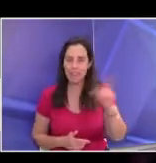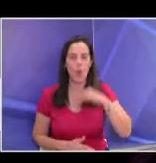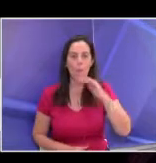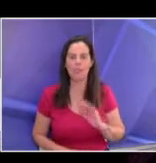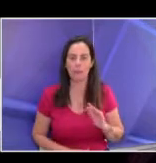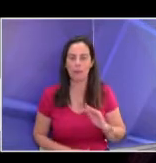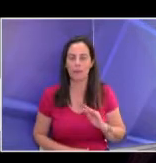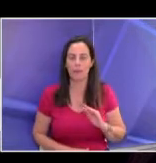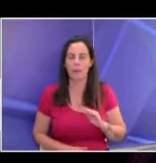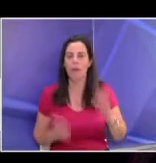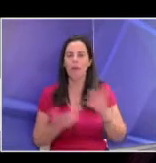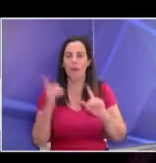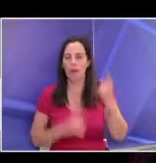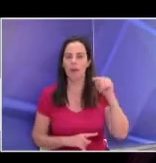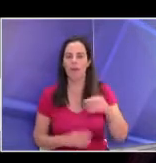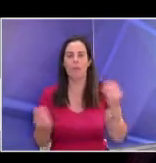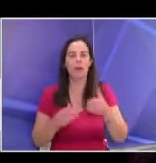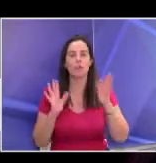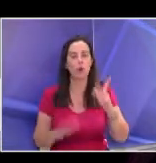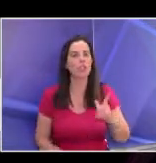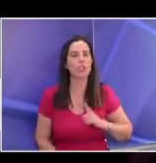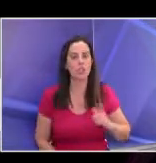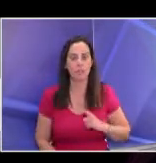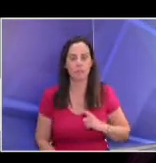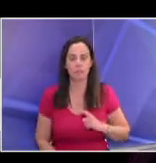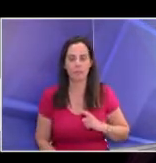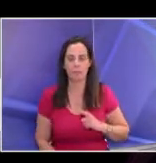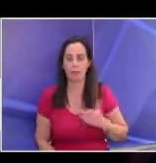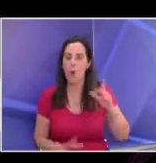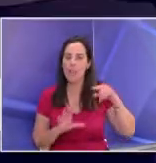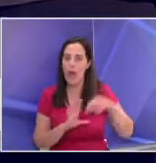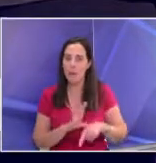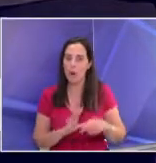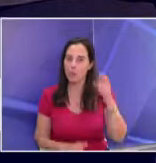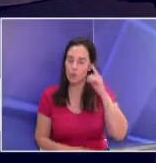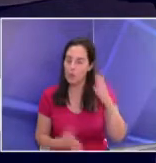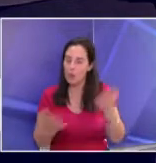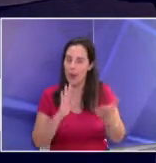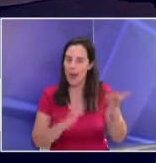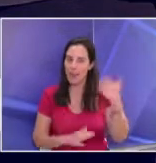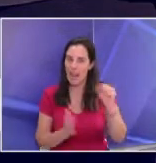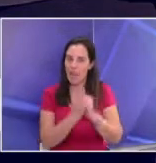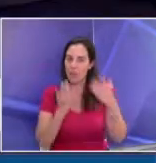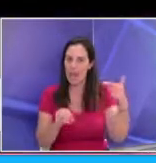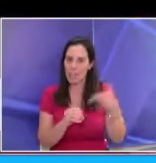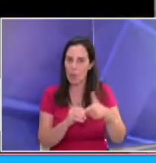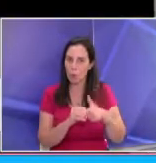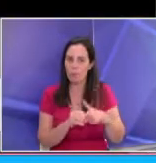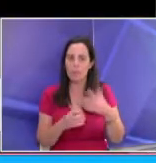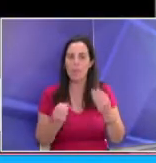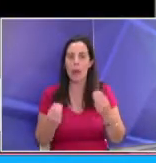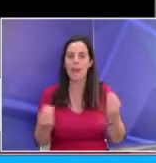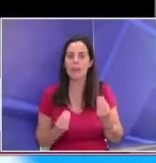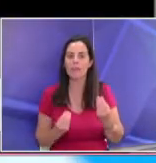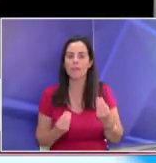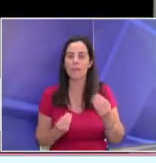מספיק. מה שקרה כאן זה משהו מאוד מאוד אישי, לא, מאוד אני... עמוק. אוקיי. אני חושב שמה שהיה לחשוגי, זה הרבה דברים